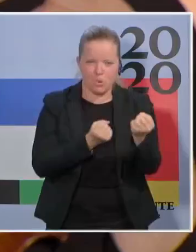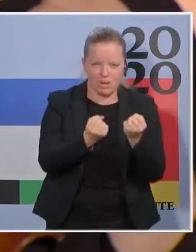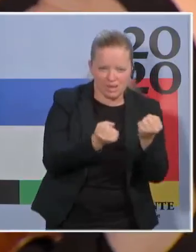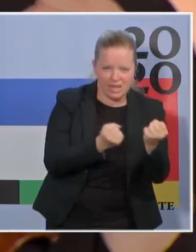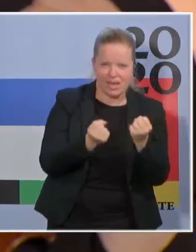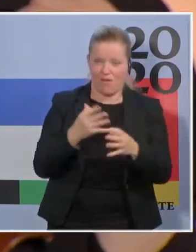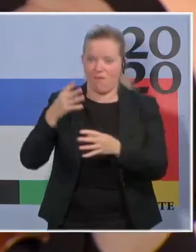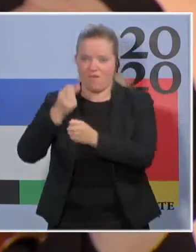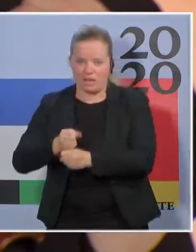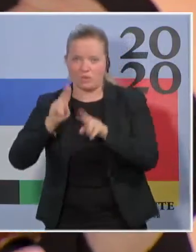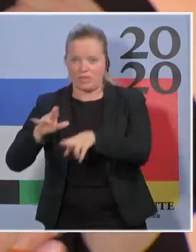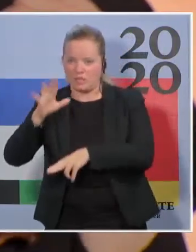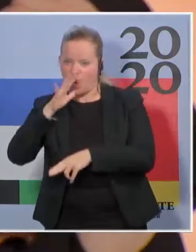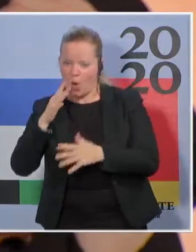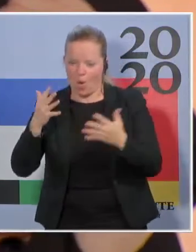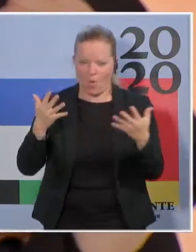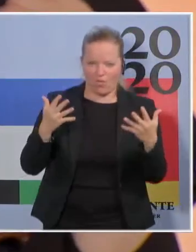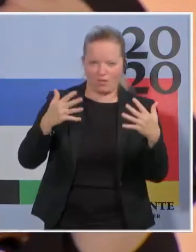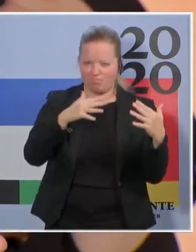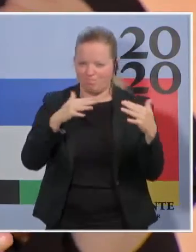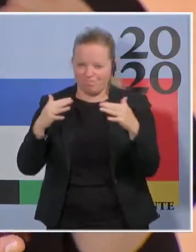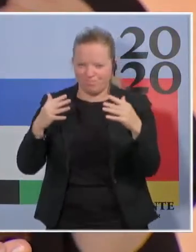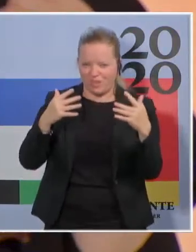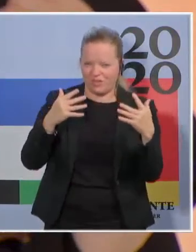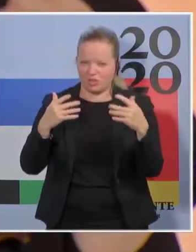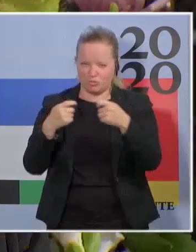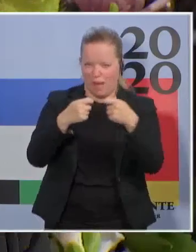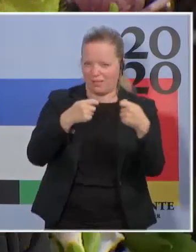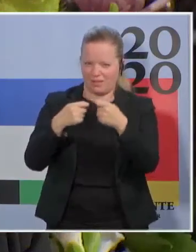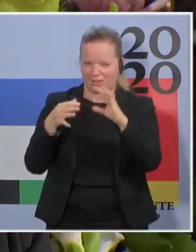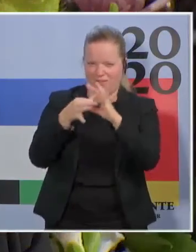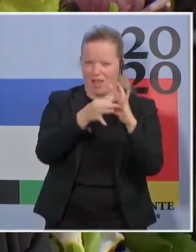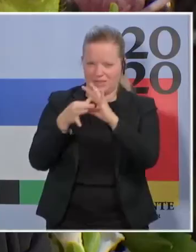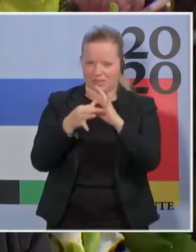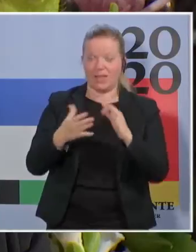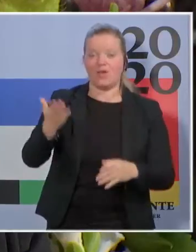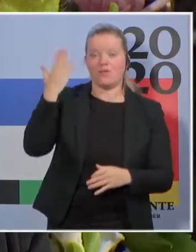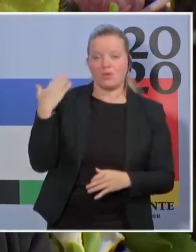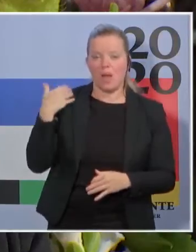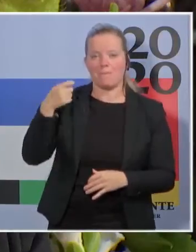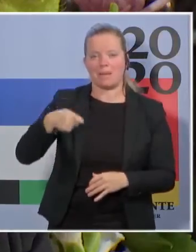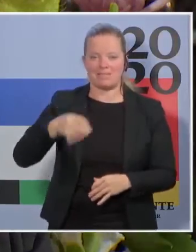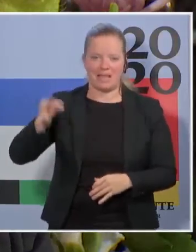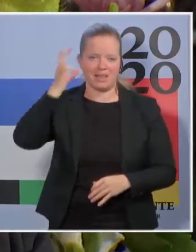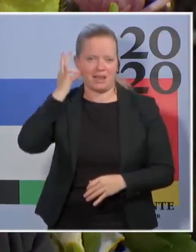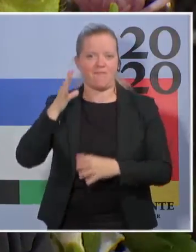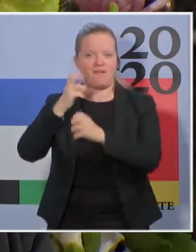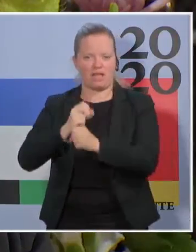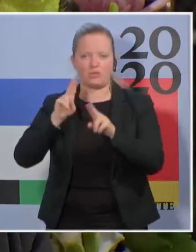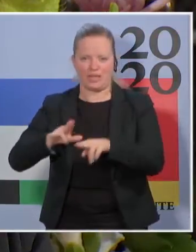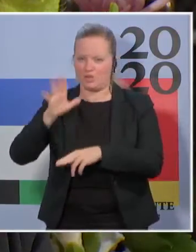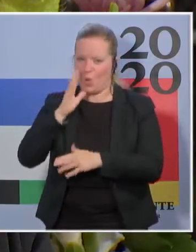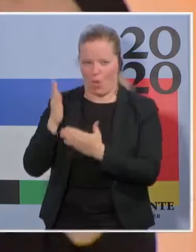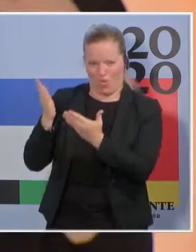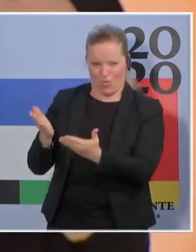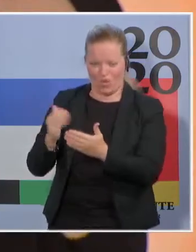und Verfassungsgerichtshof. Und da spreche ich Sie jetzt an als auch ehemalige Präsidentin des Verfassungsgerichtshofes, auch wenn der